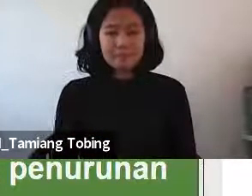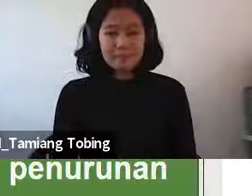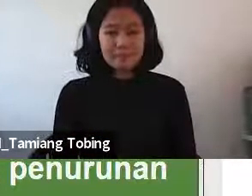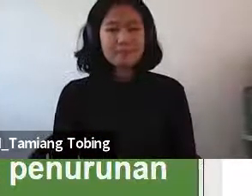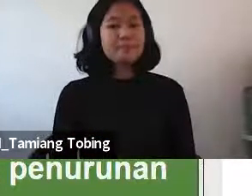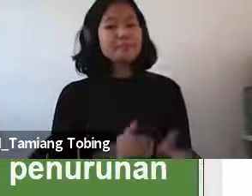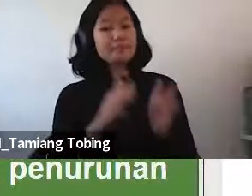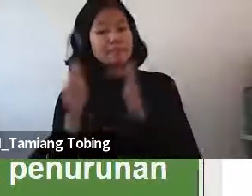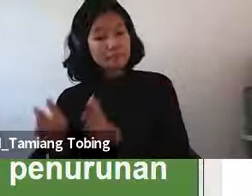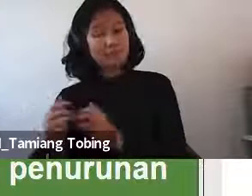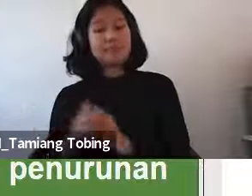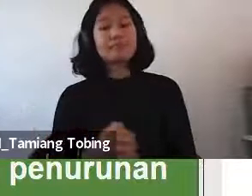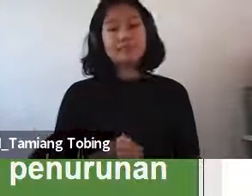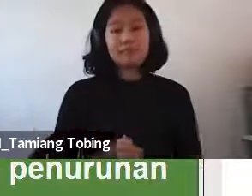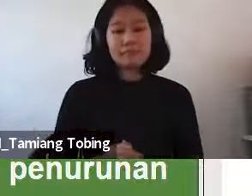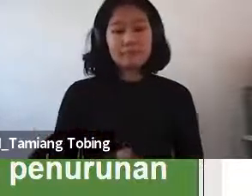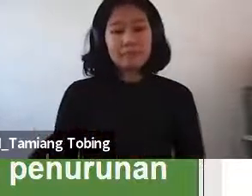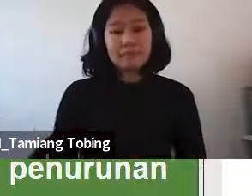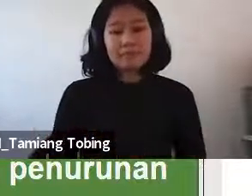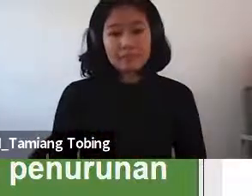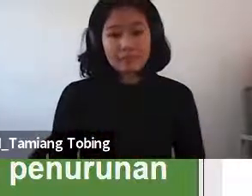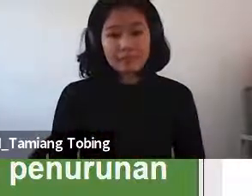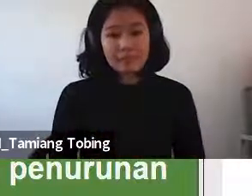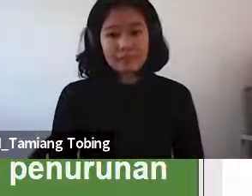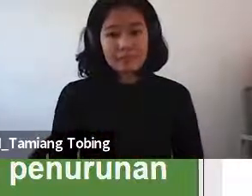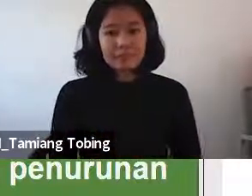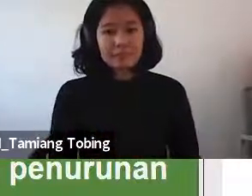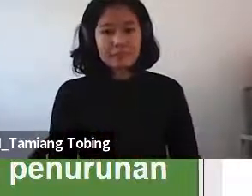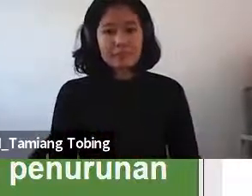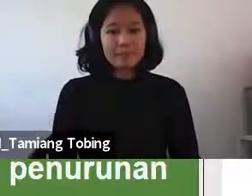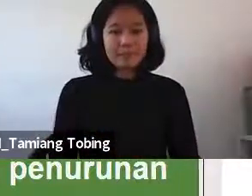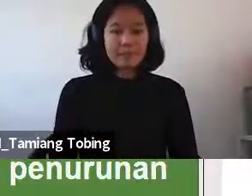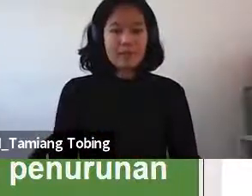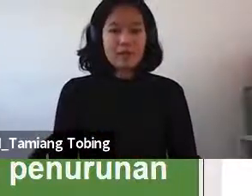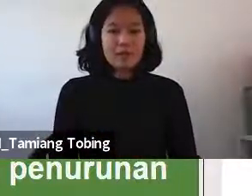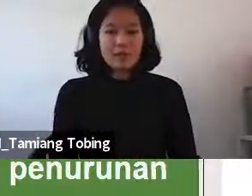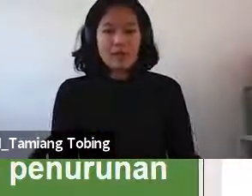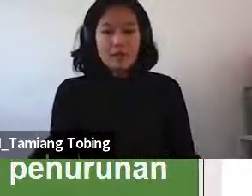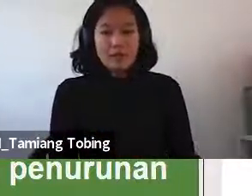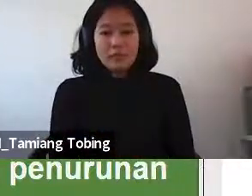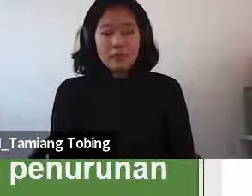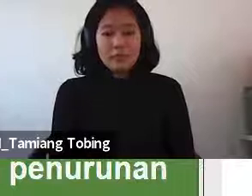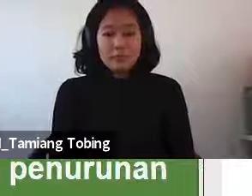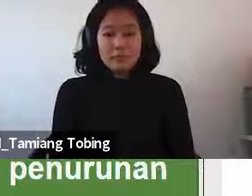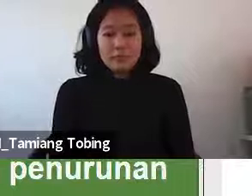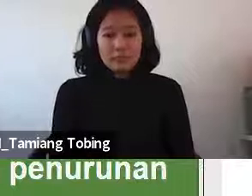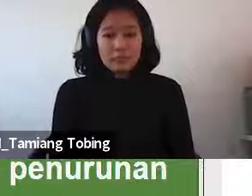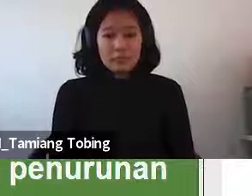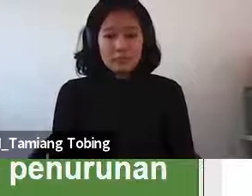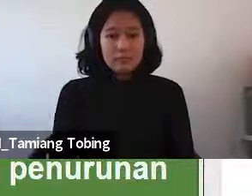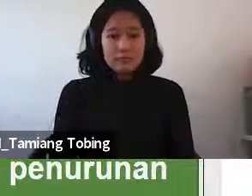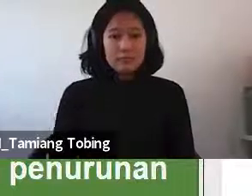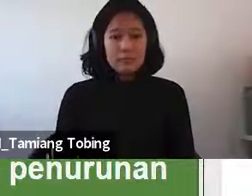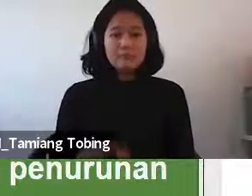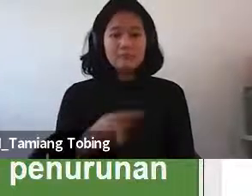Kemudian di slide berikutnya, kita lihat ya, ini ada kami